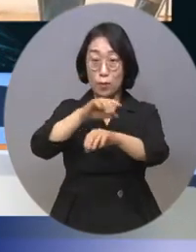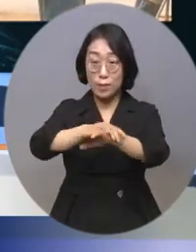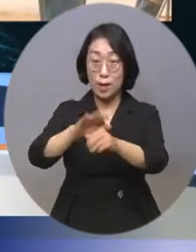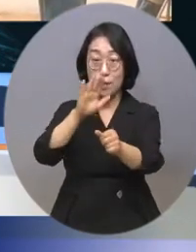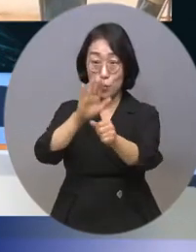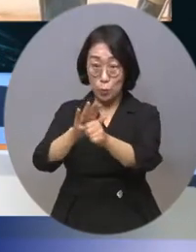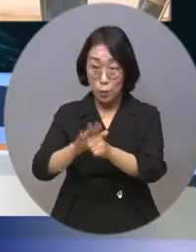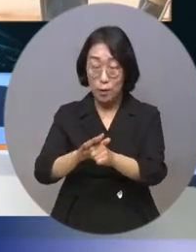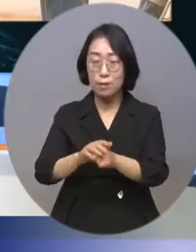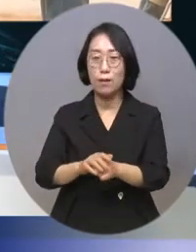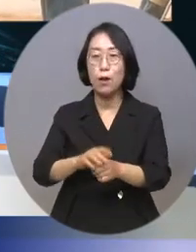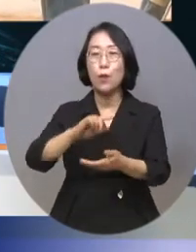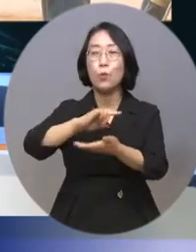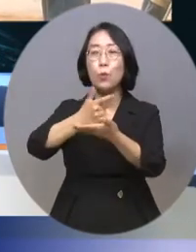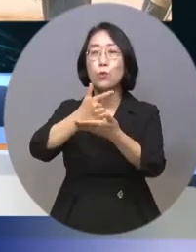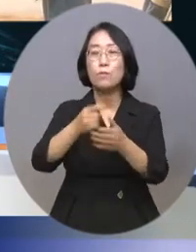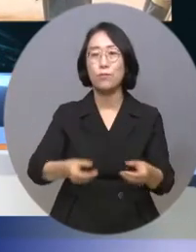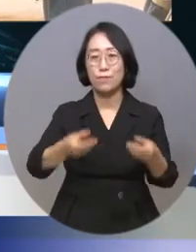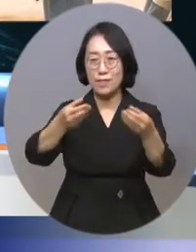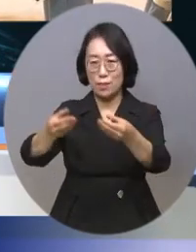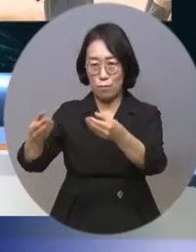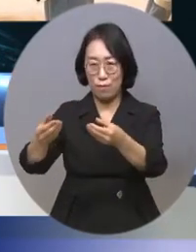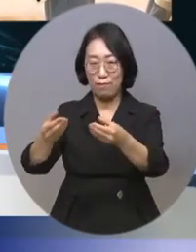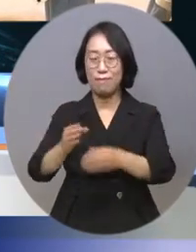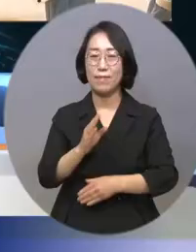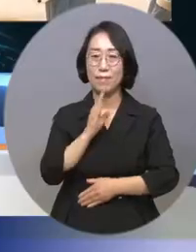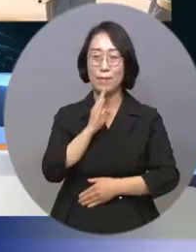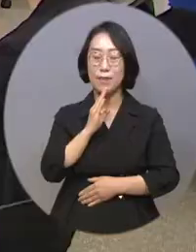노트북을 지원했는데요. 보도에 박성용 기자입니다.